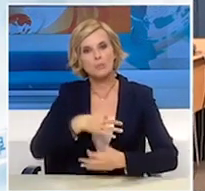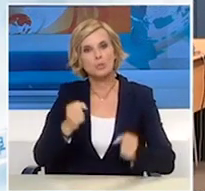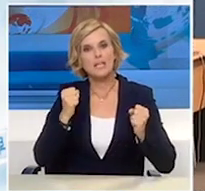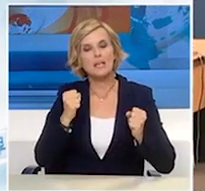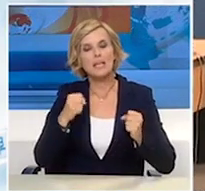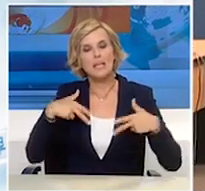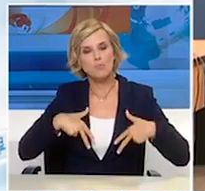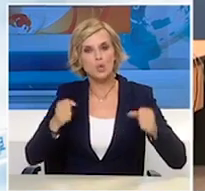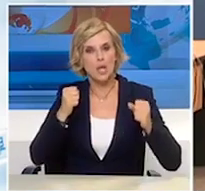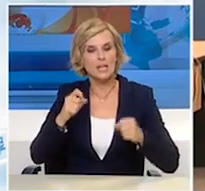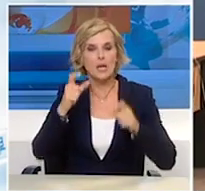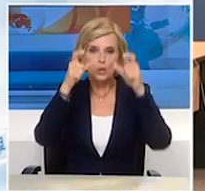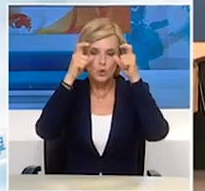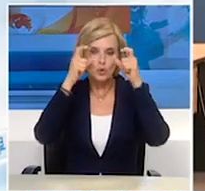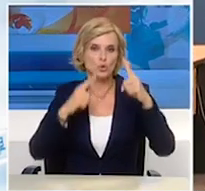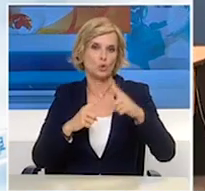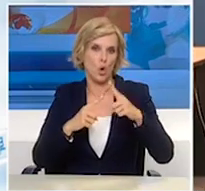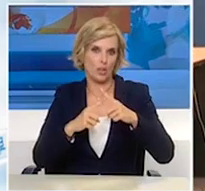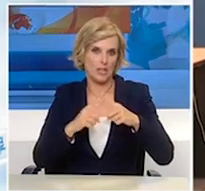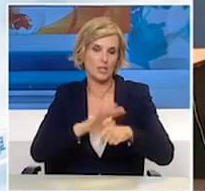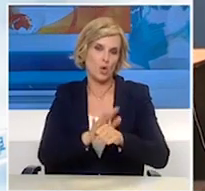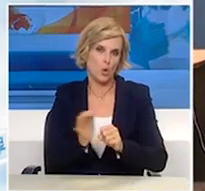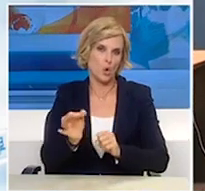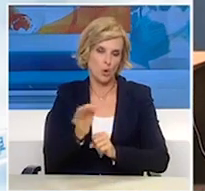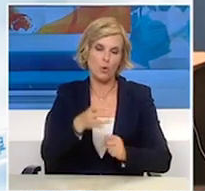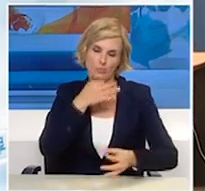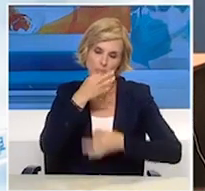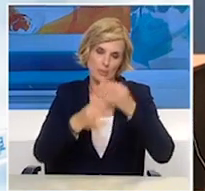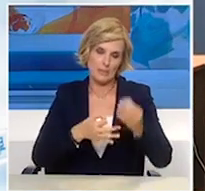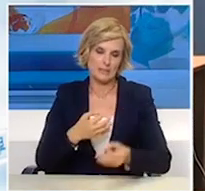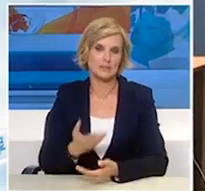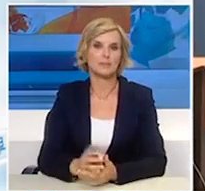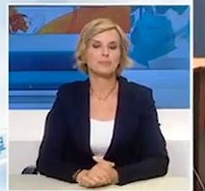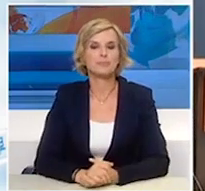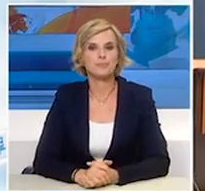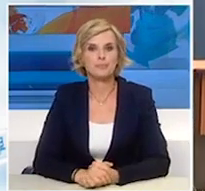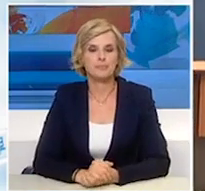Υπουργείου Υγείας για το νέο κορονοϊό καθηγητή Σωτήρη Τσιόδρα, ο οποίος έχει το λόγο.